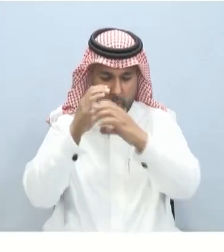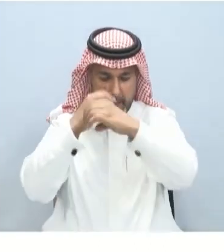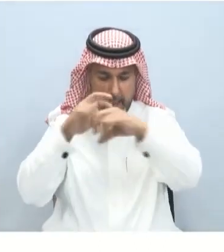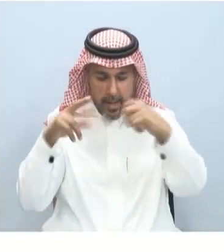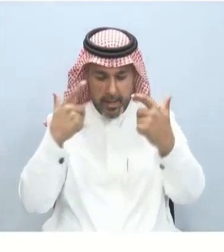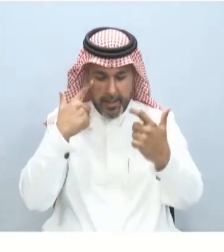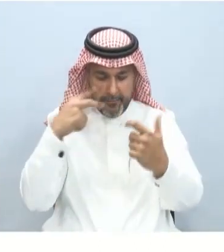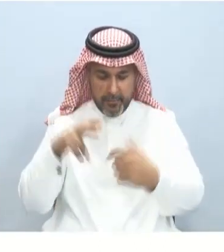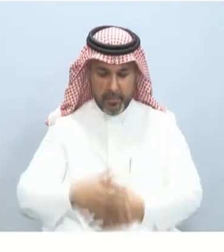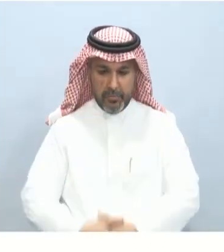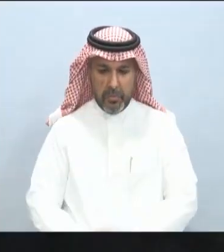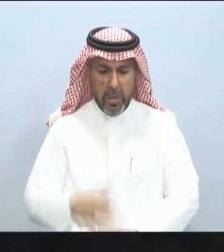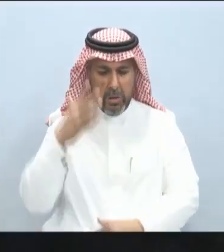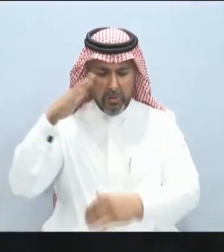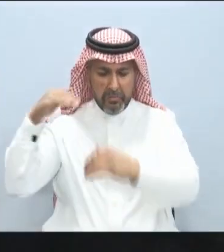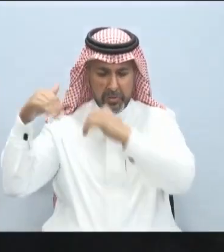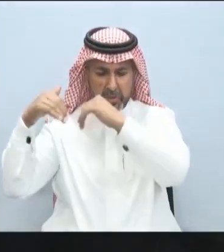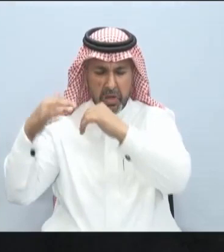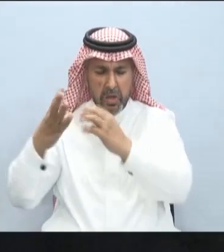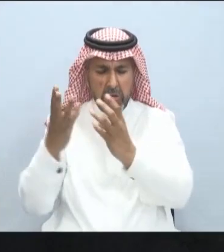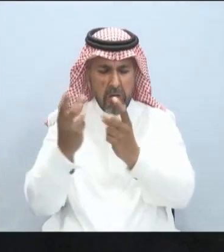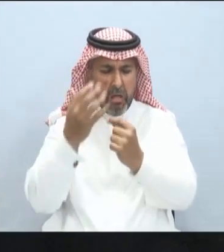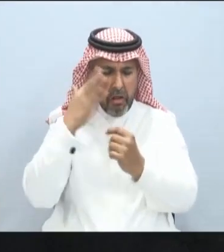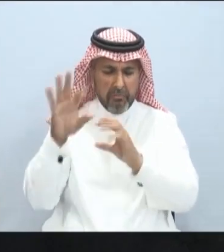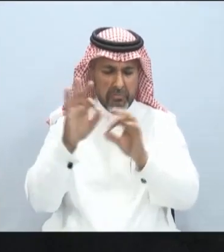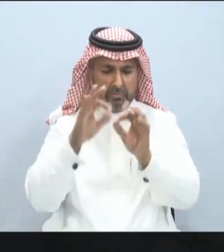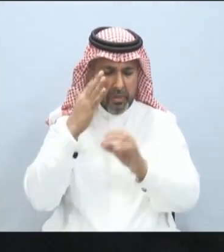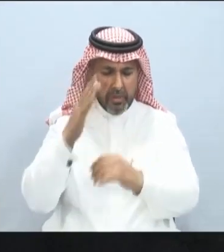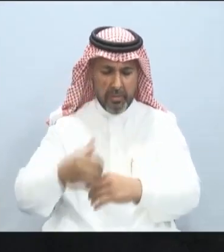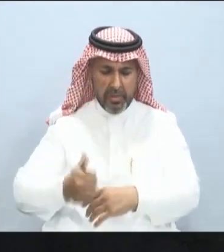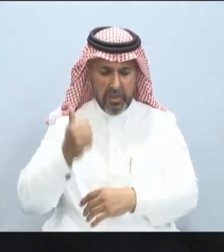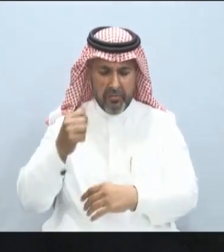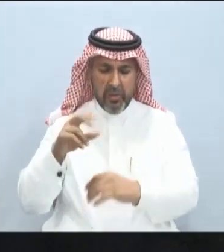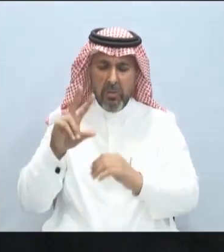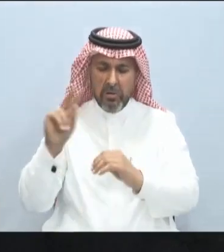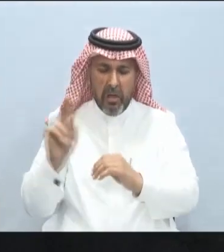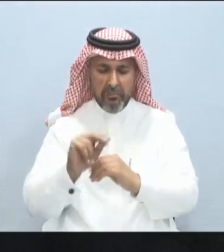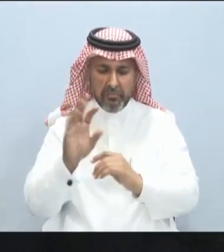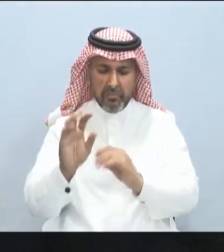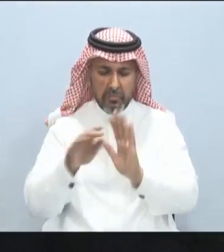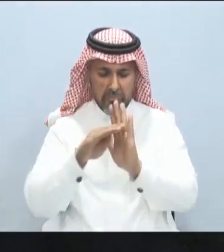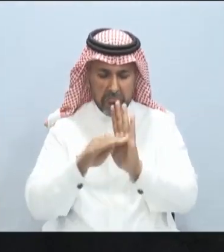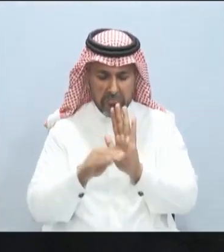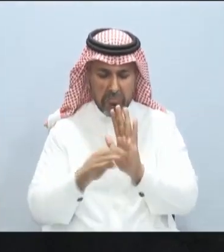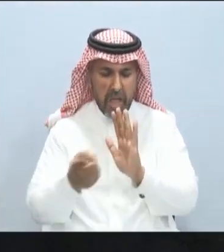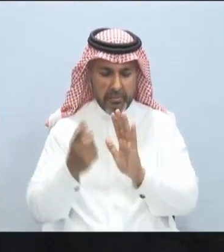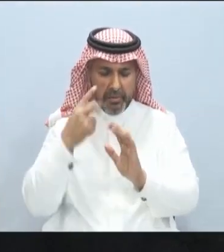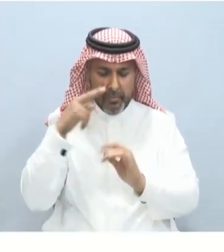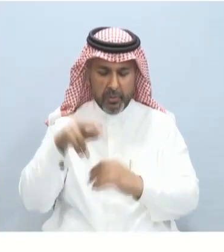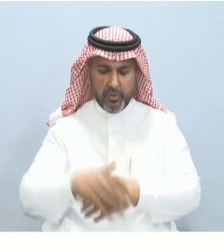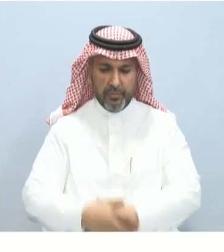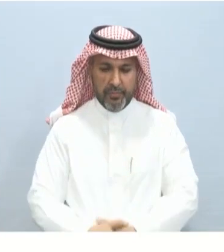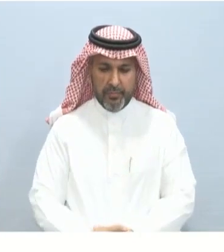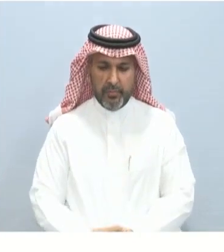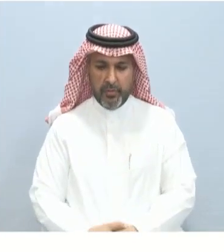اكثر من طريقه للتحليل نستطيع استخدام نفس الطريقه لاكثر من مره لدينا الان هنا